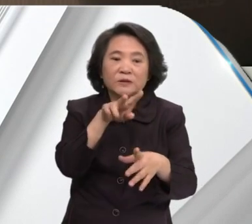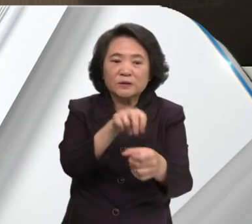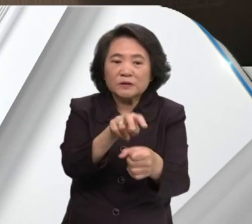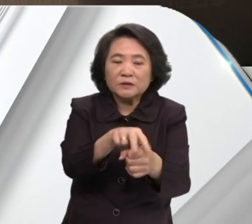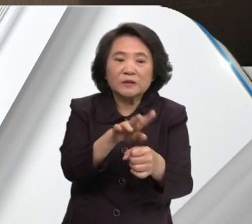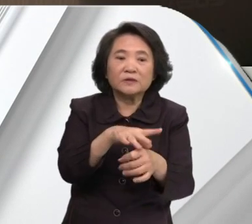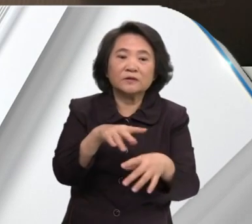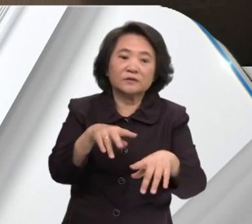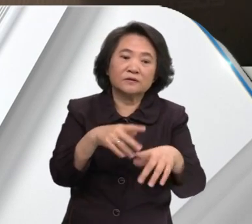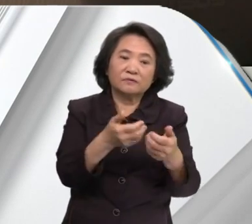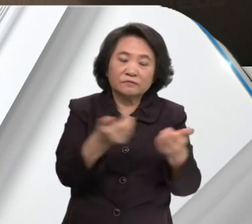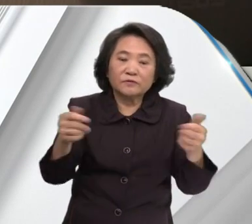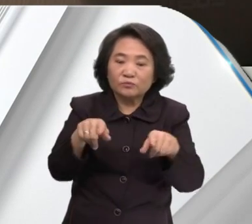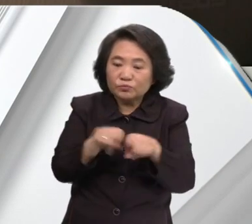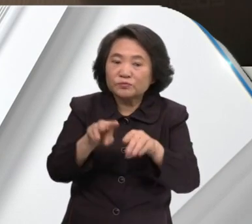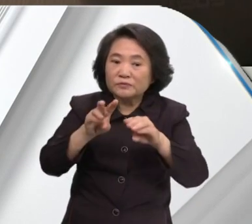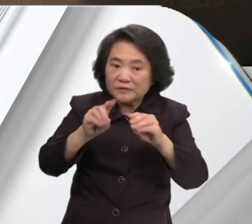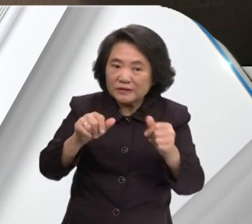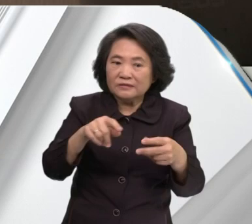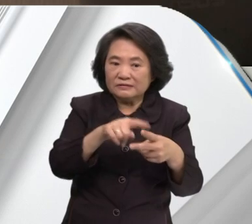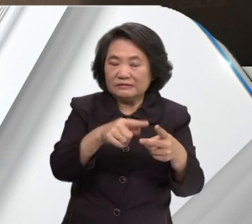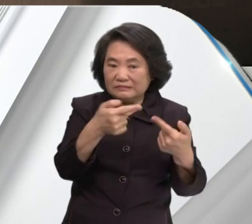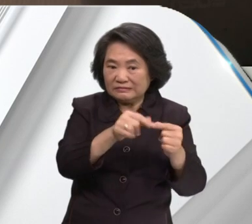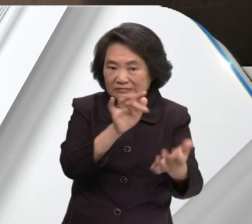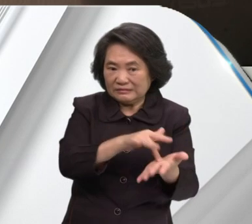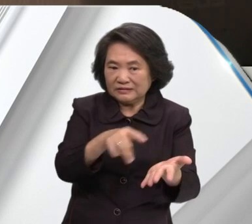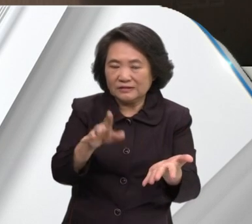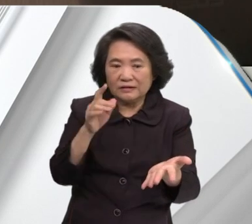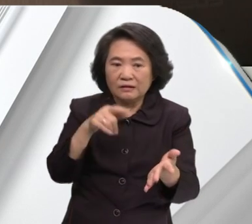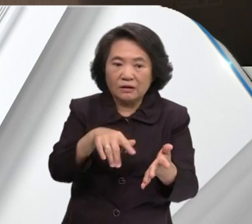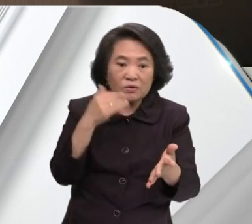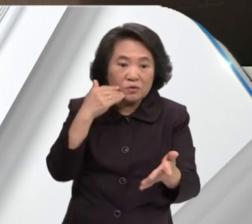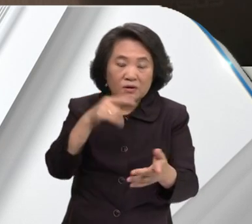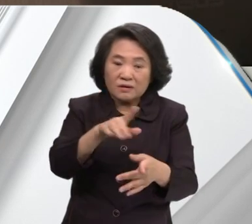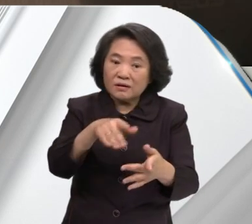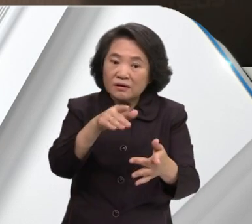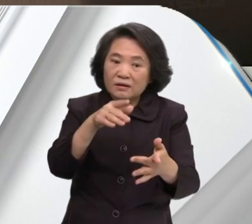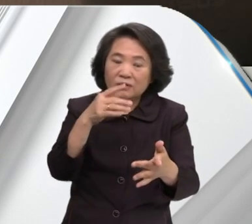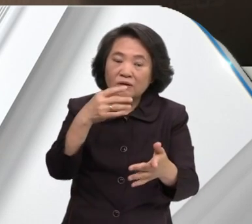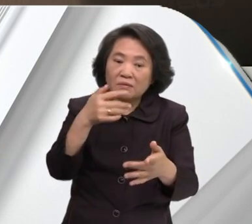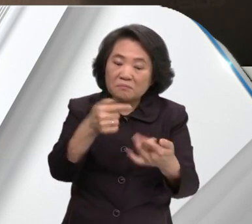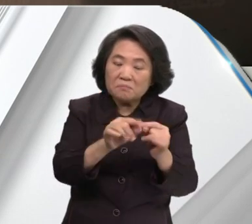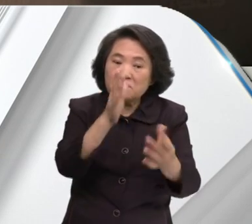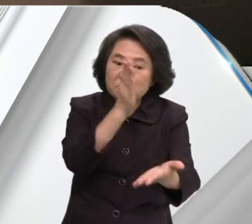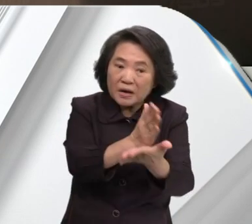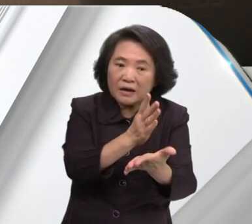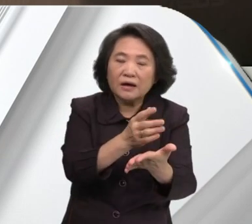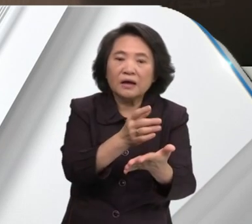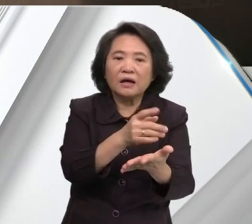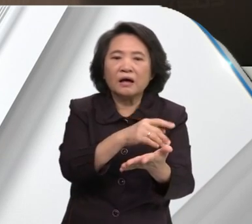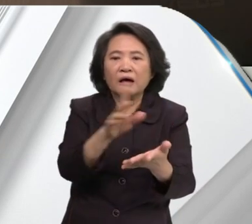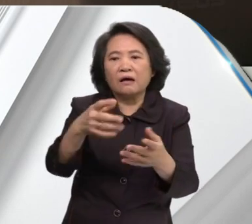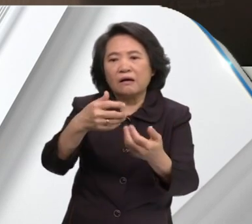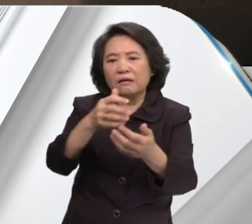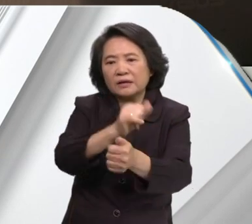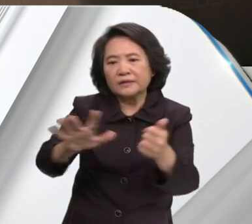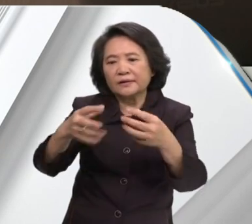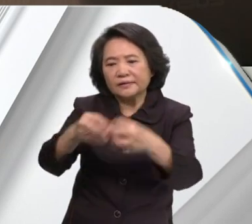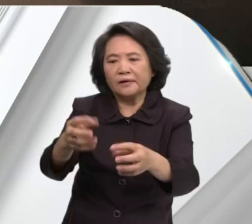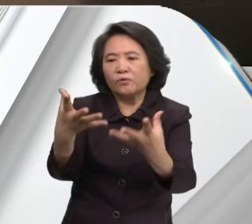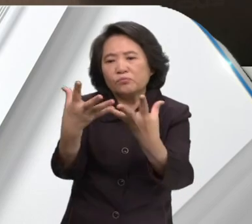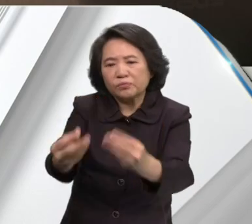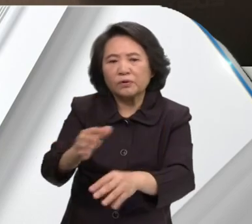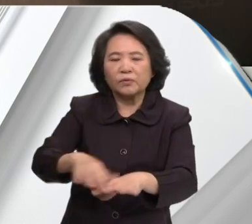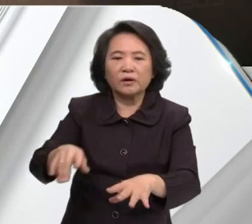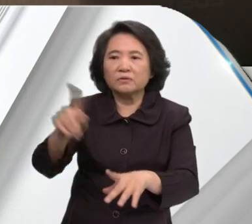是你们长期知道它对禁用的话，对于产蛋的影响，那你们就默许，甚至是